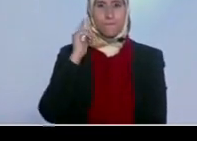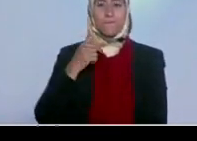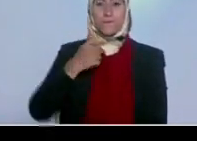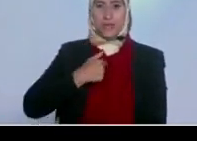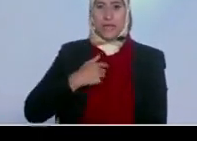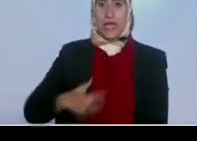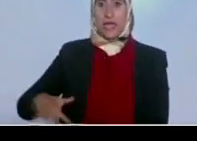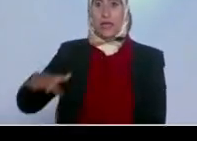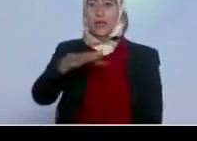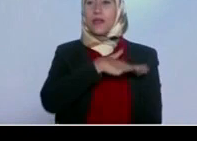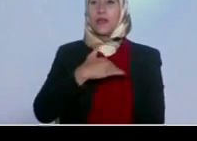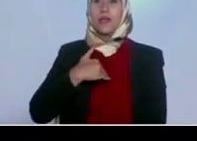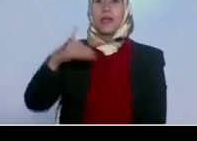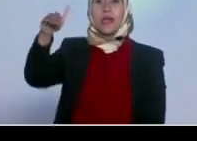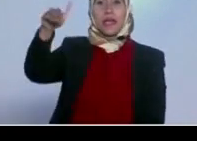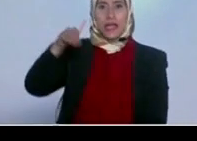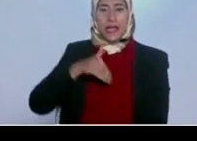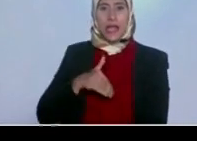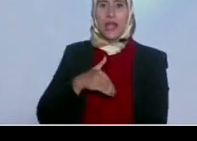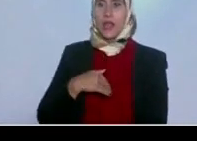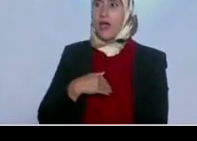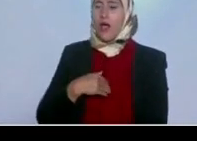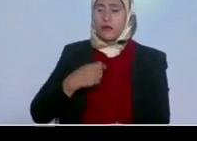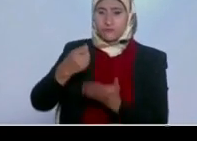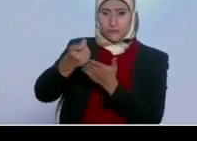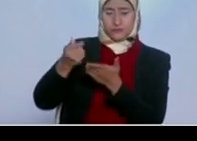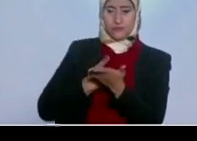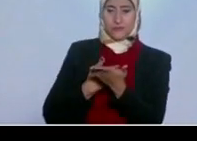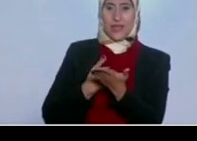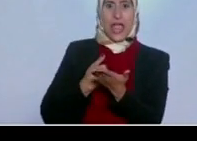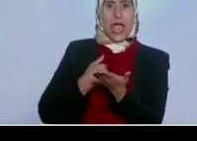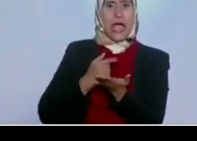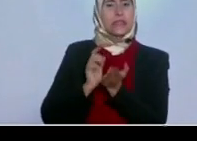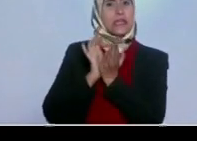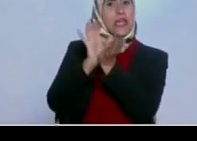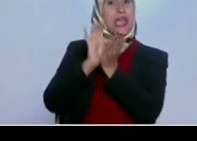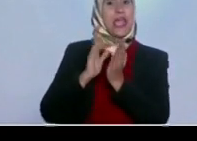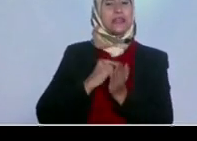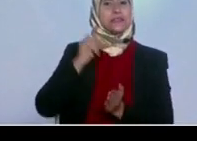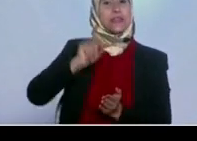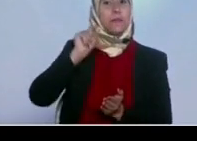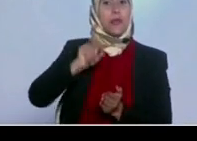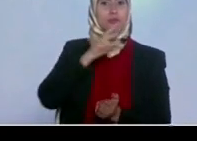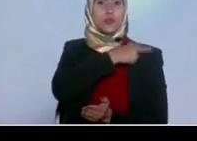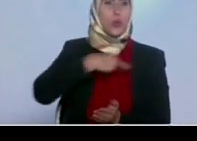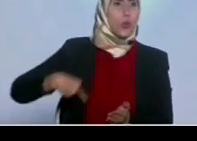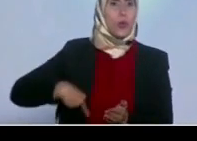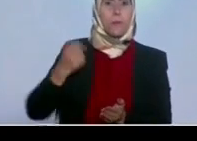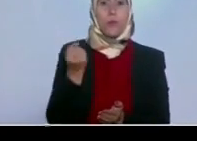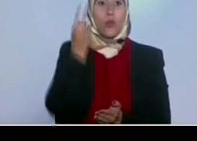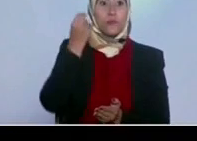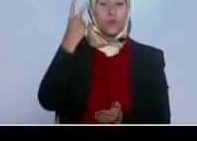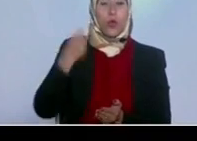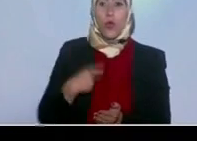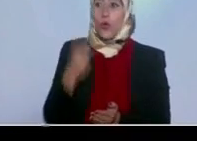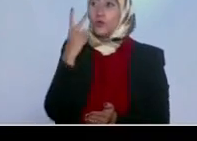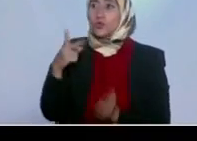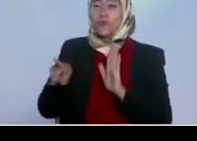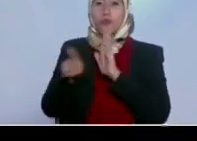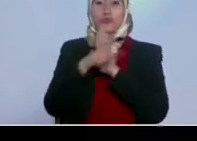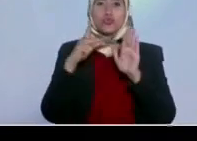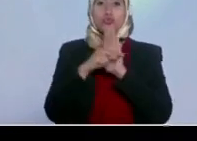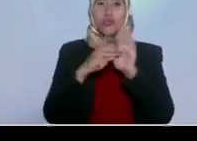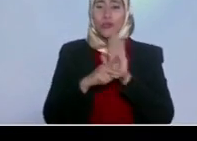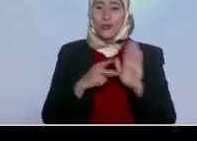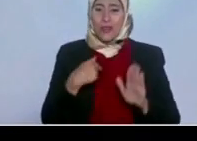احنا جالنا خطاب من الوزارة عن جائزة التميز الحكومي في الإبداع والابتكار، واحنا شفنا الشروط والحمد لله